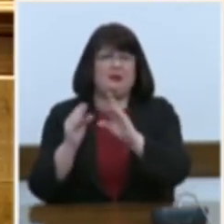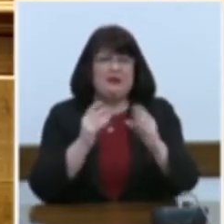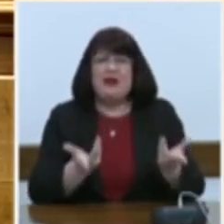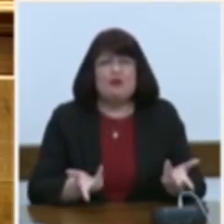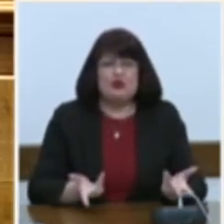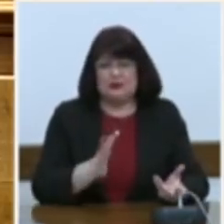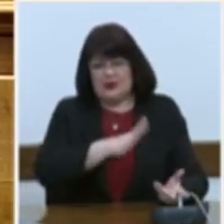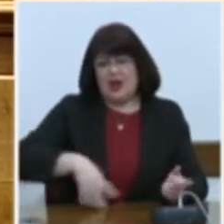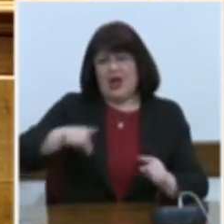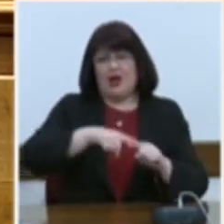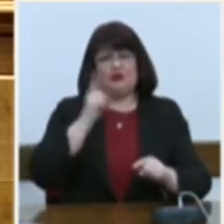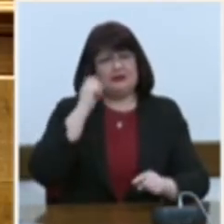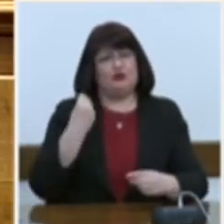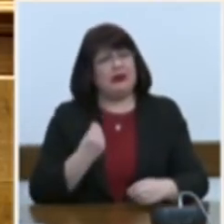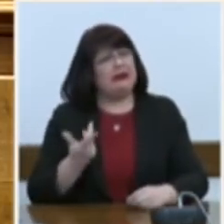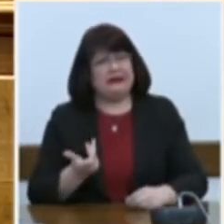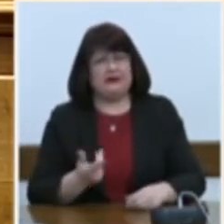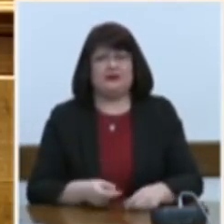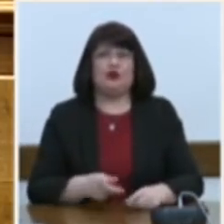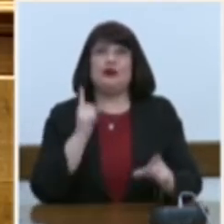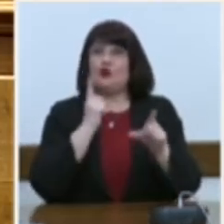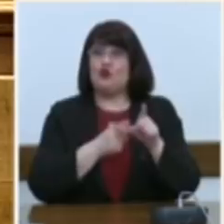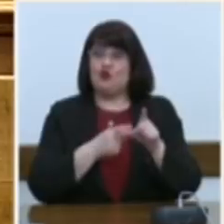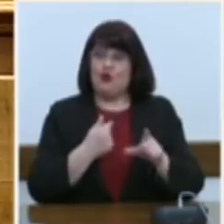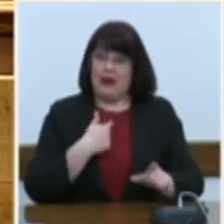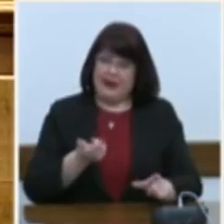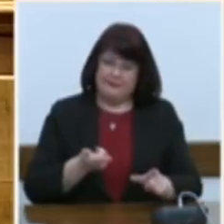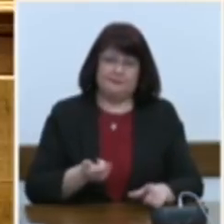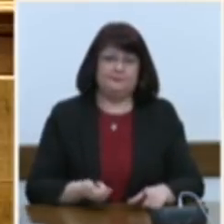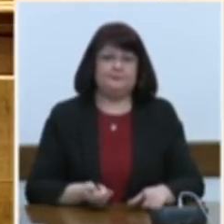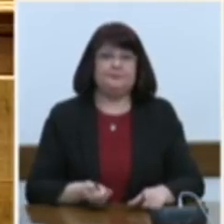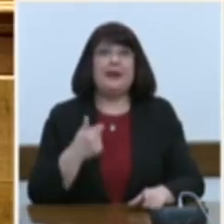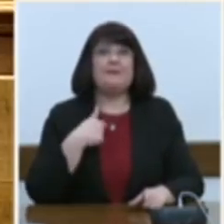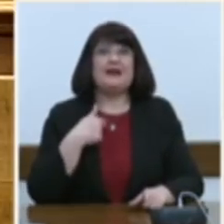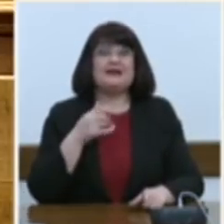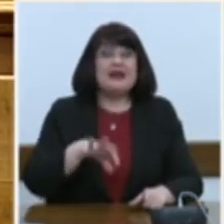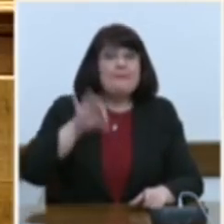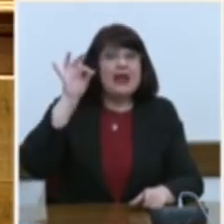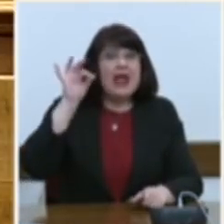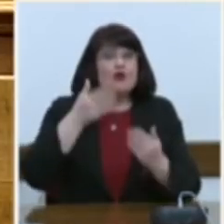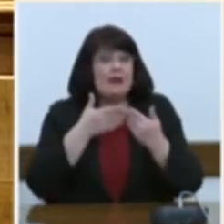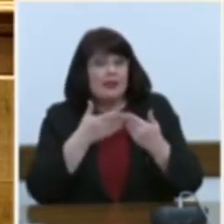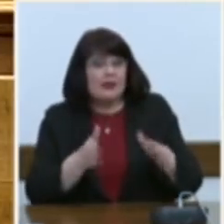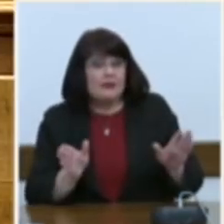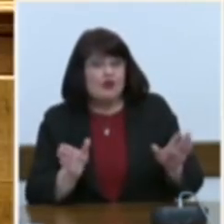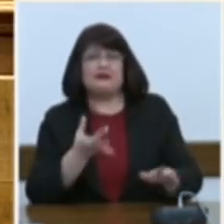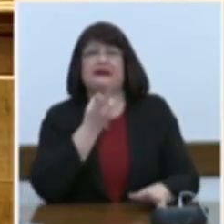ο ελληνικός λαός, ότι το ΚΚΕ επιλέγει τη δημόσια,